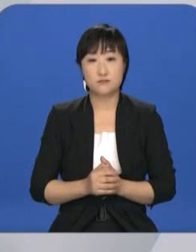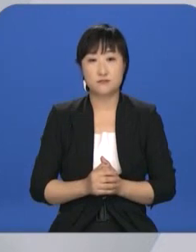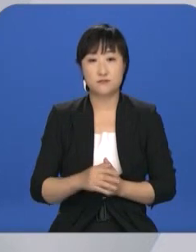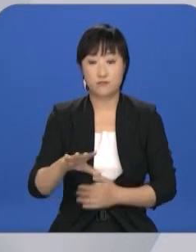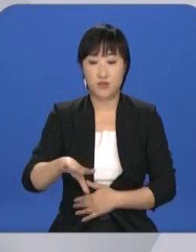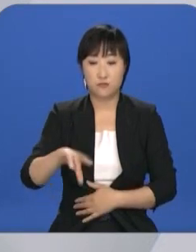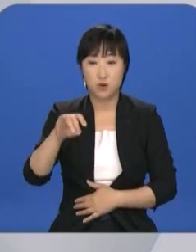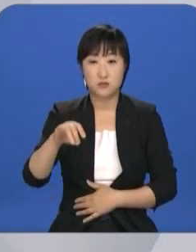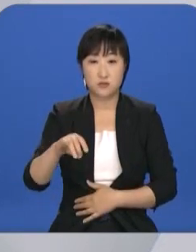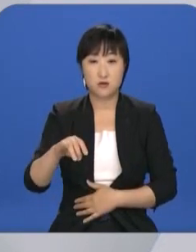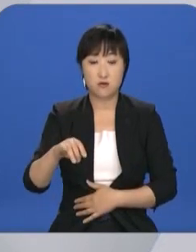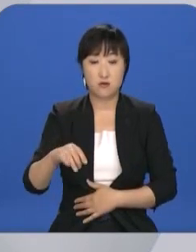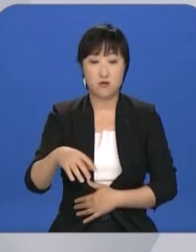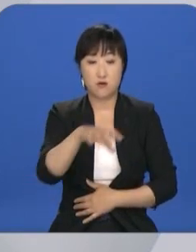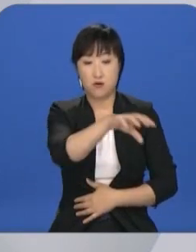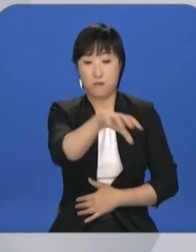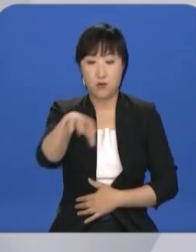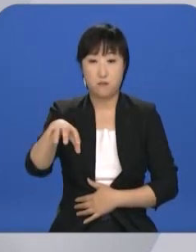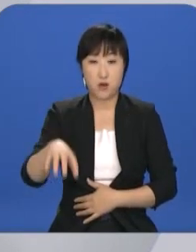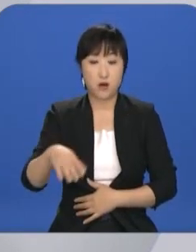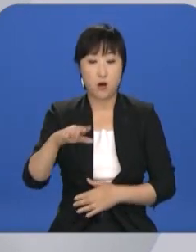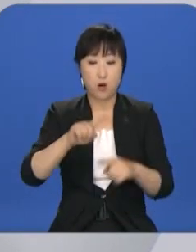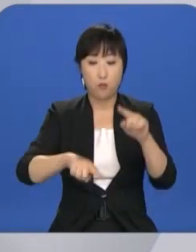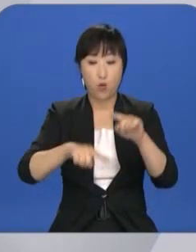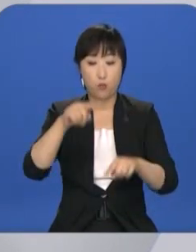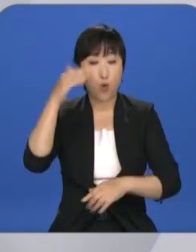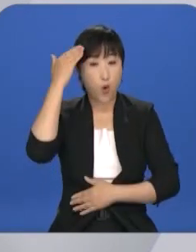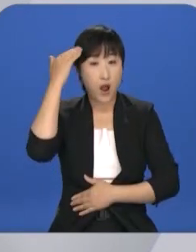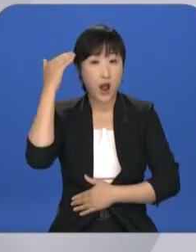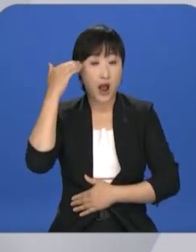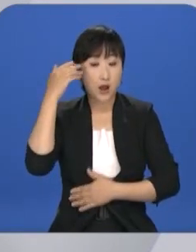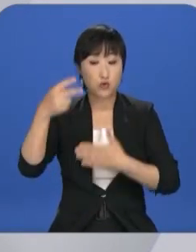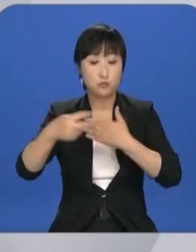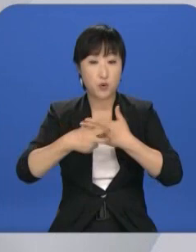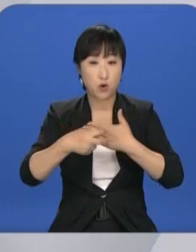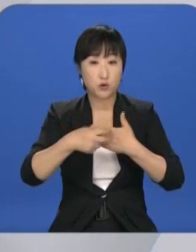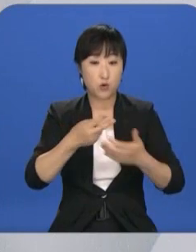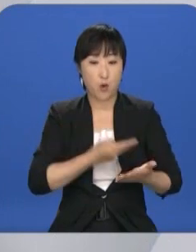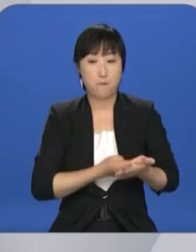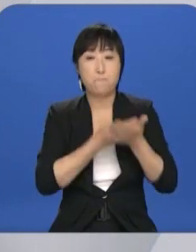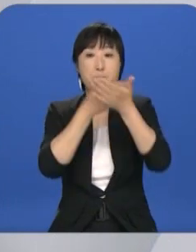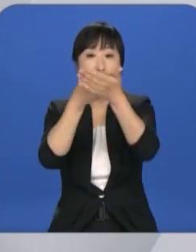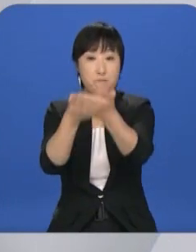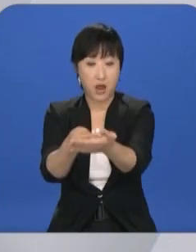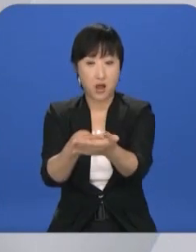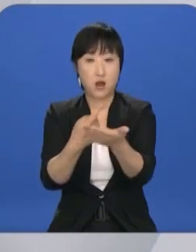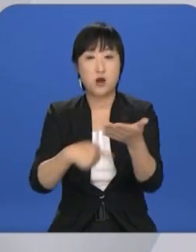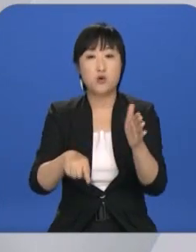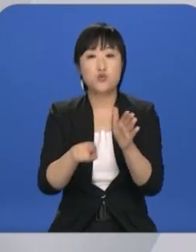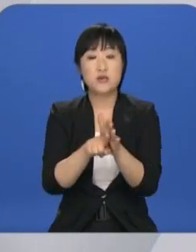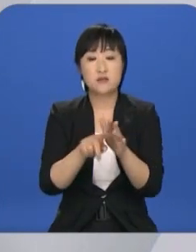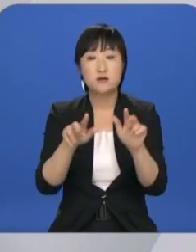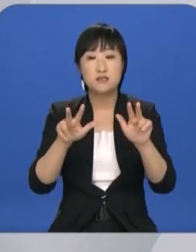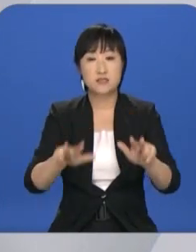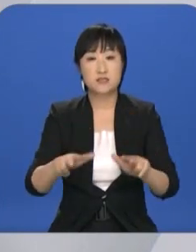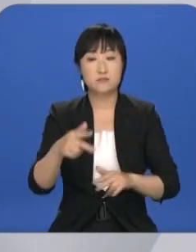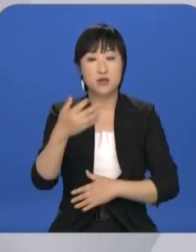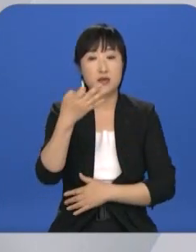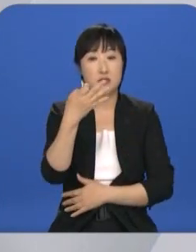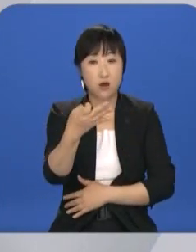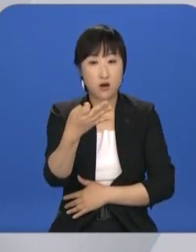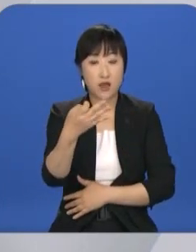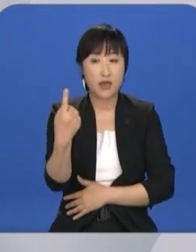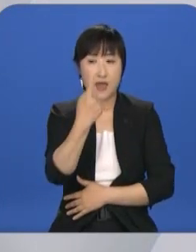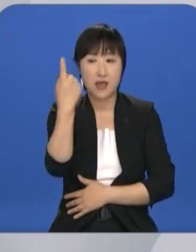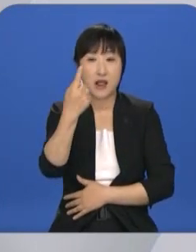먼저 권역의료센터인 목포한국병원으로 신속한 이송을 위해서 현재까지